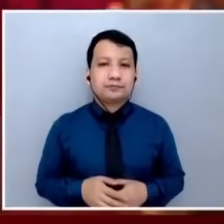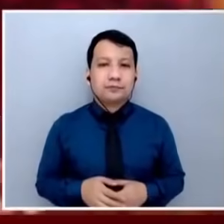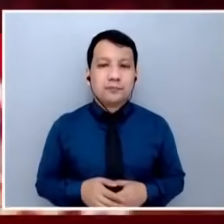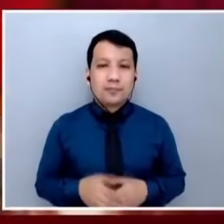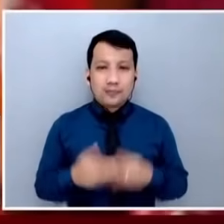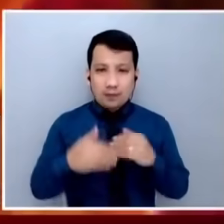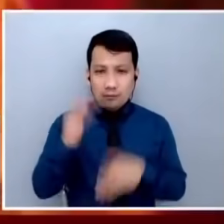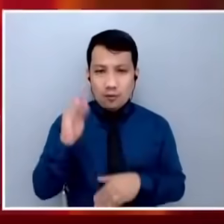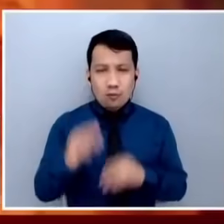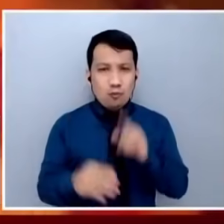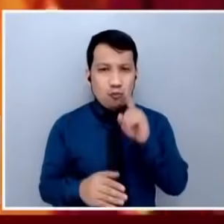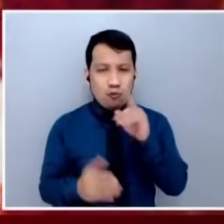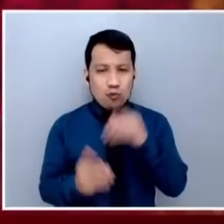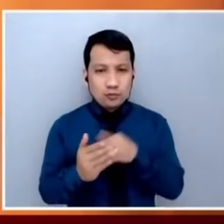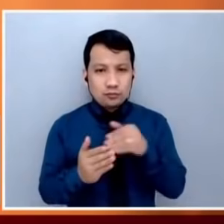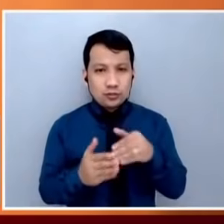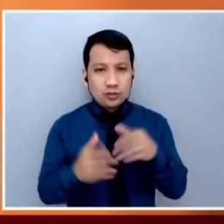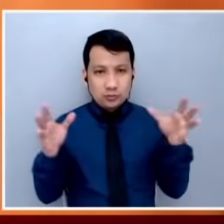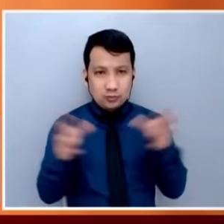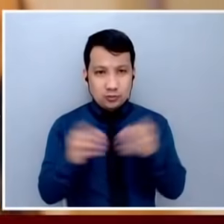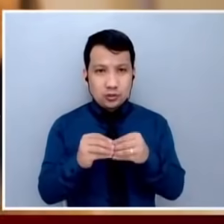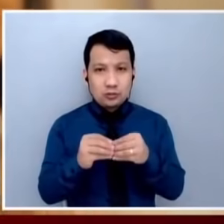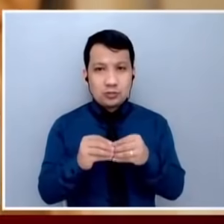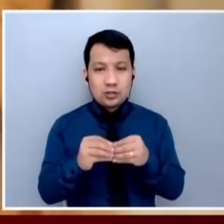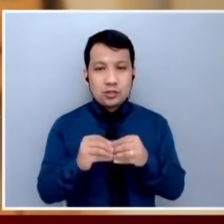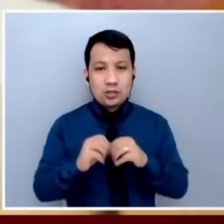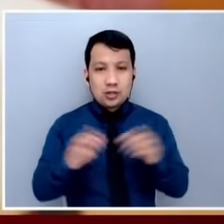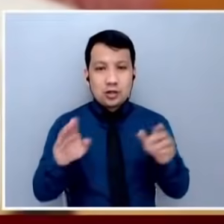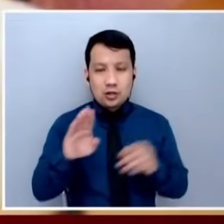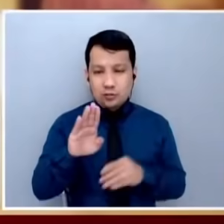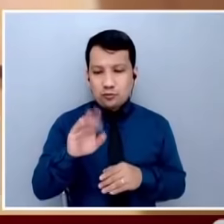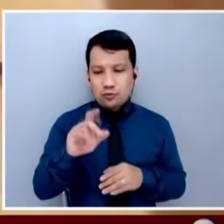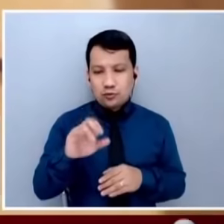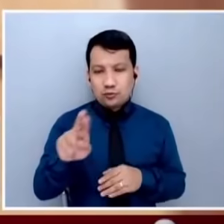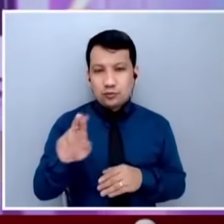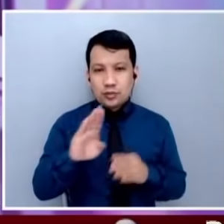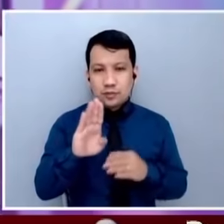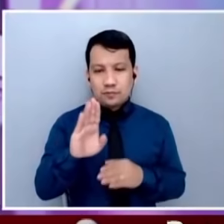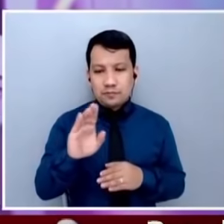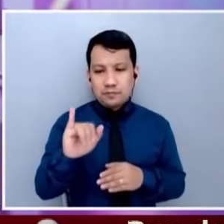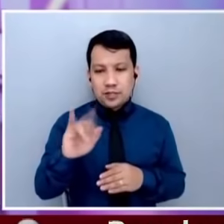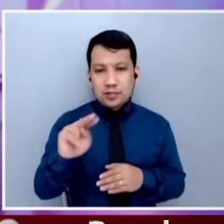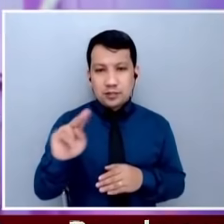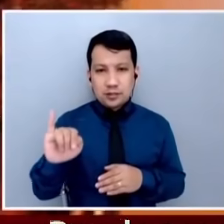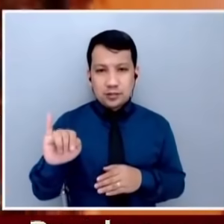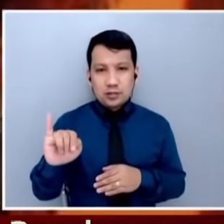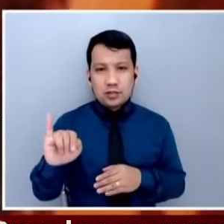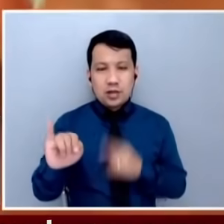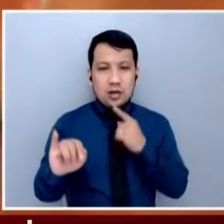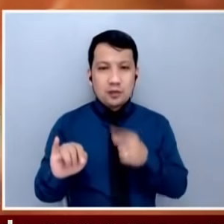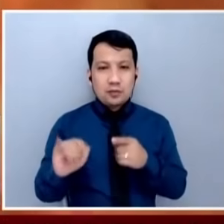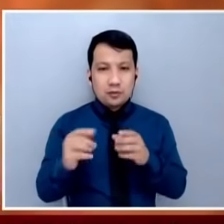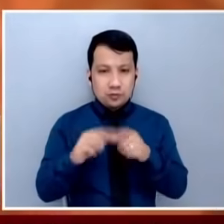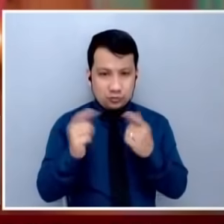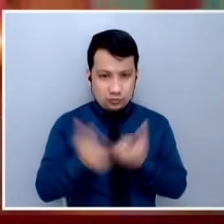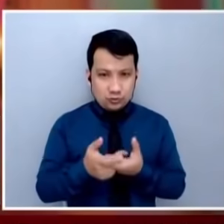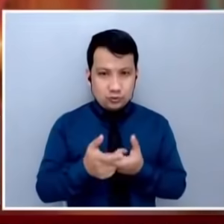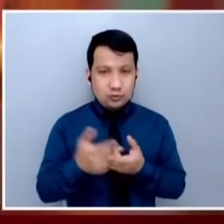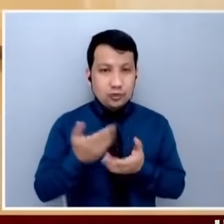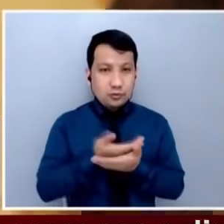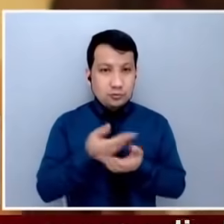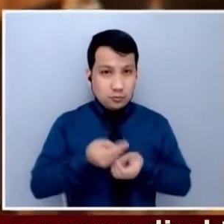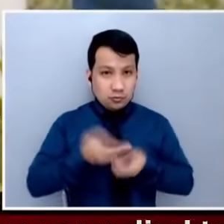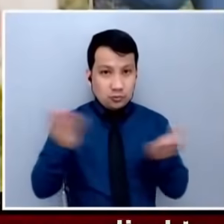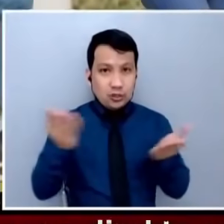Lampas 1 million na rin ang total streams ng Born to Win album ng Beanie. Pati ang exclusive merchandise ng grupo na inirelease